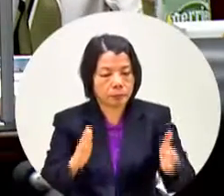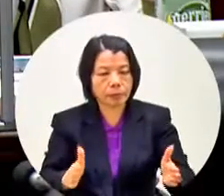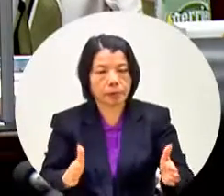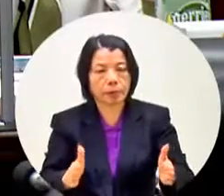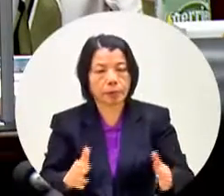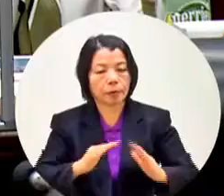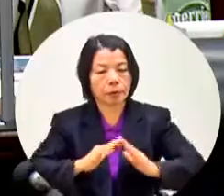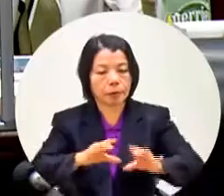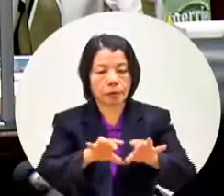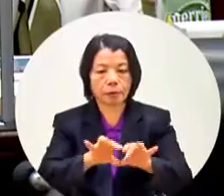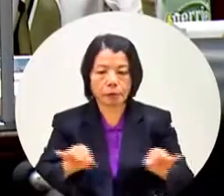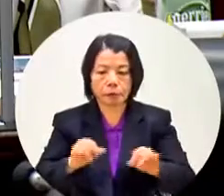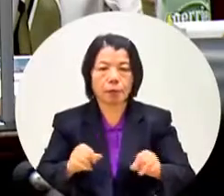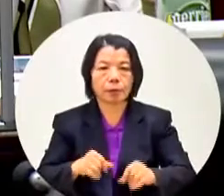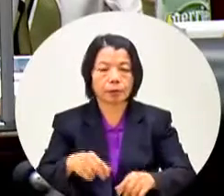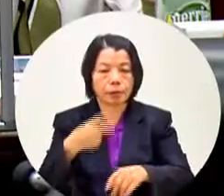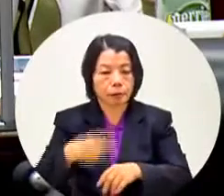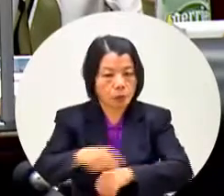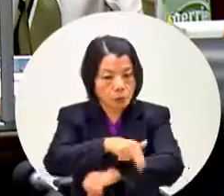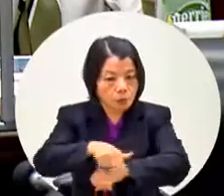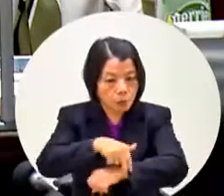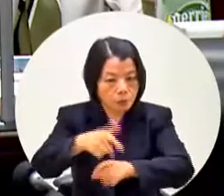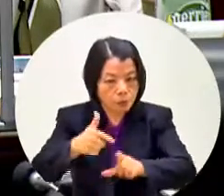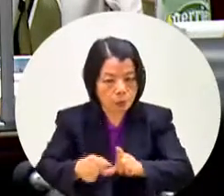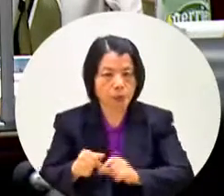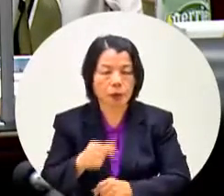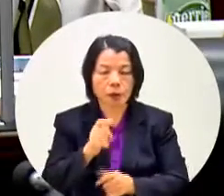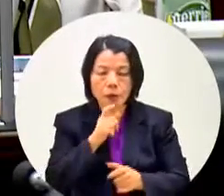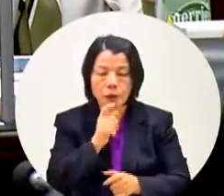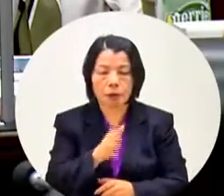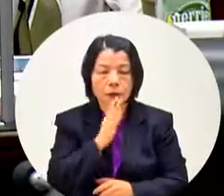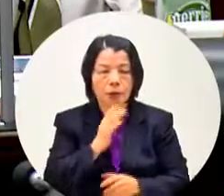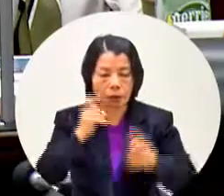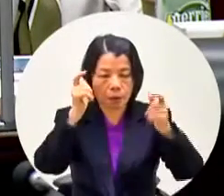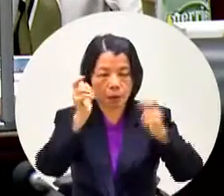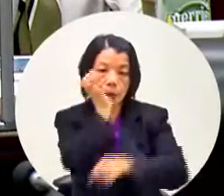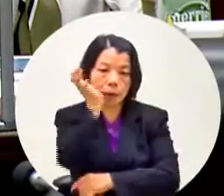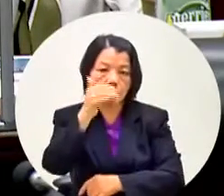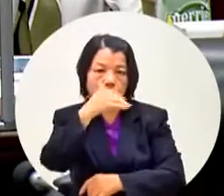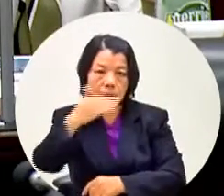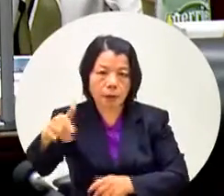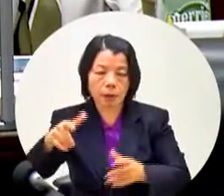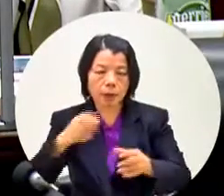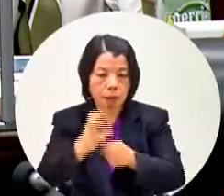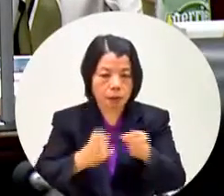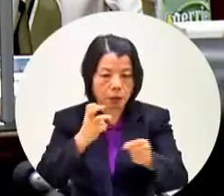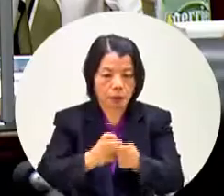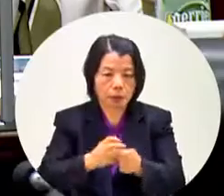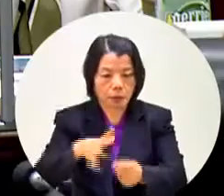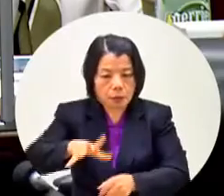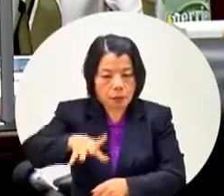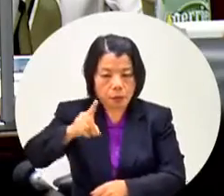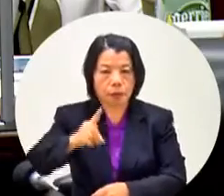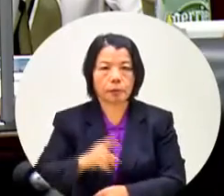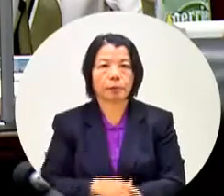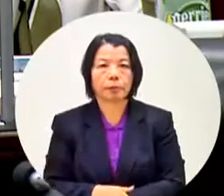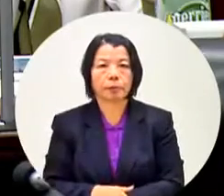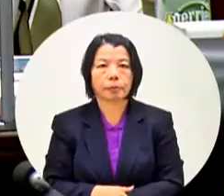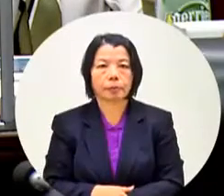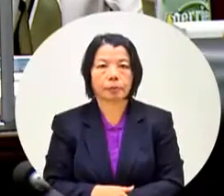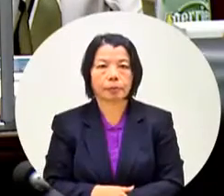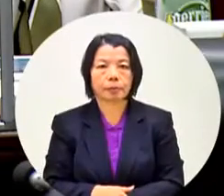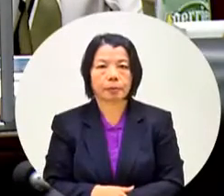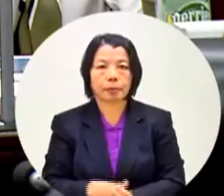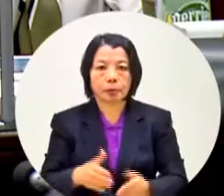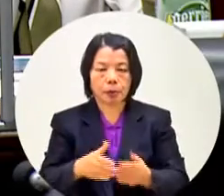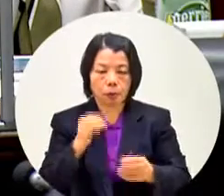地他们诉求保留，也麻烦我们的局长到时候一起提出来，这样好吗？好不好？ 好， 谢谢。是。好，再来，我